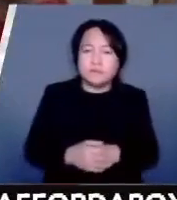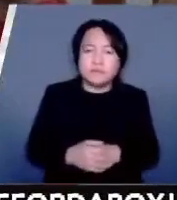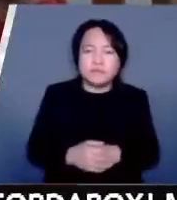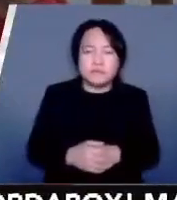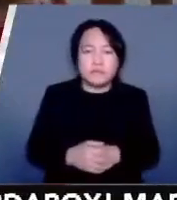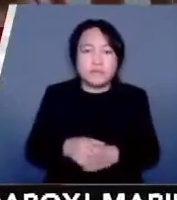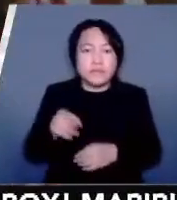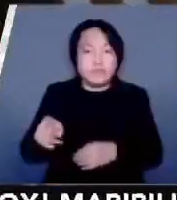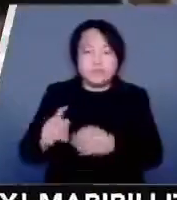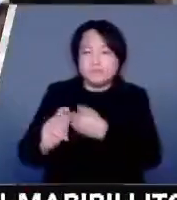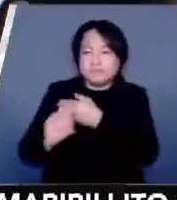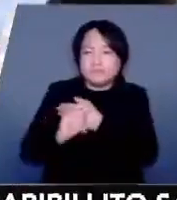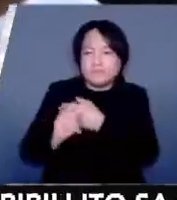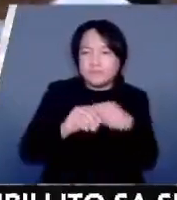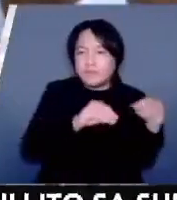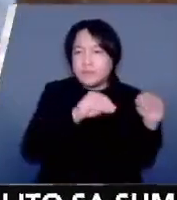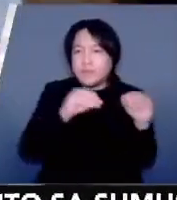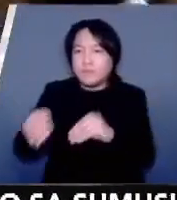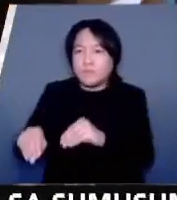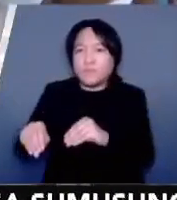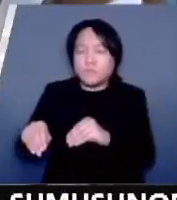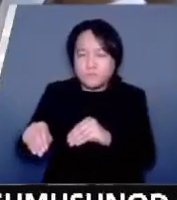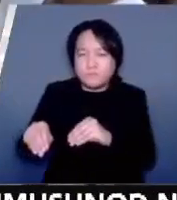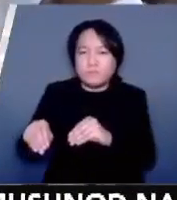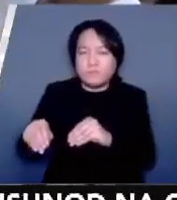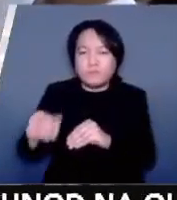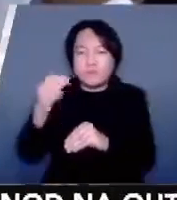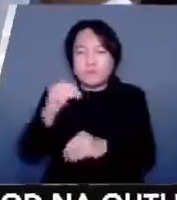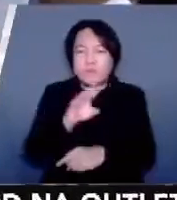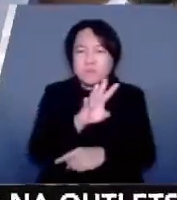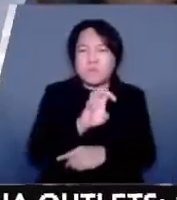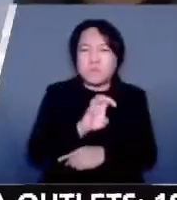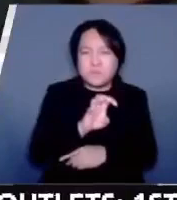na mahigit AP na residente na nasunugan